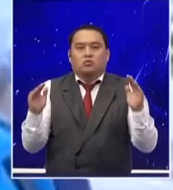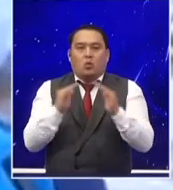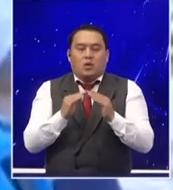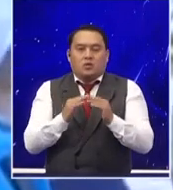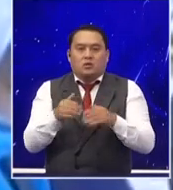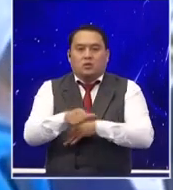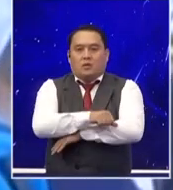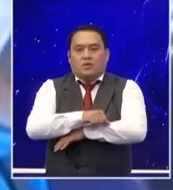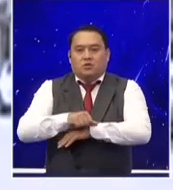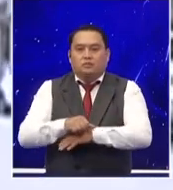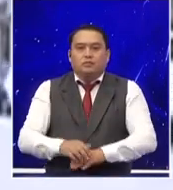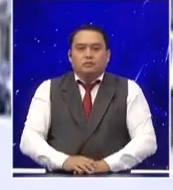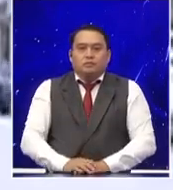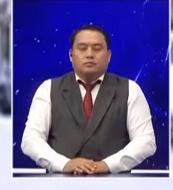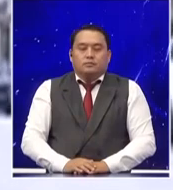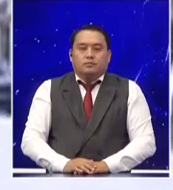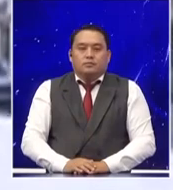страны и ближнего зарубежья